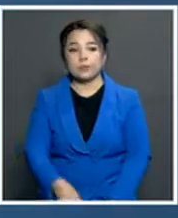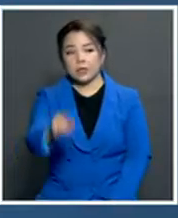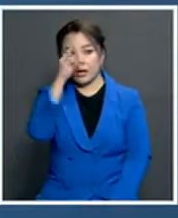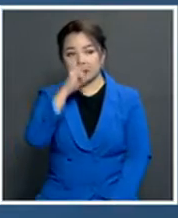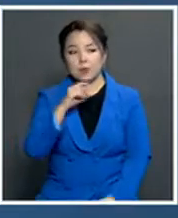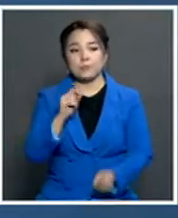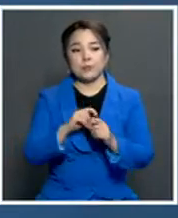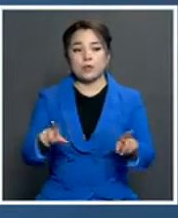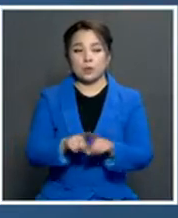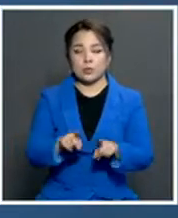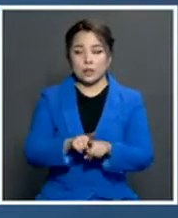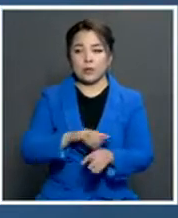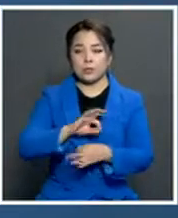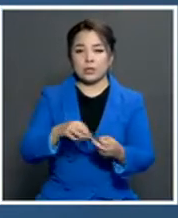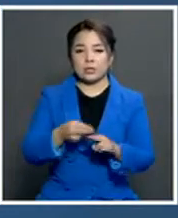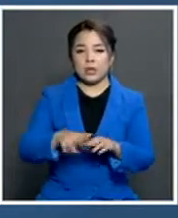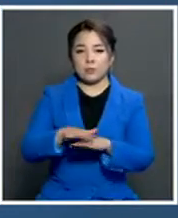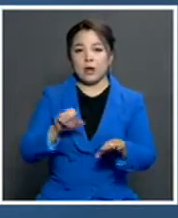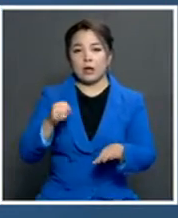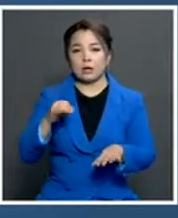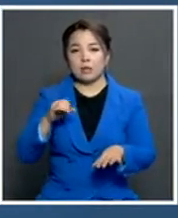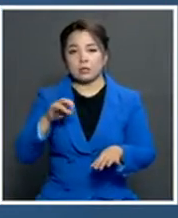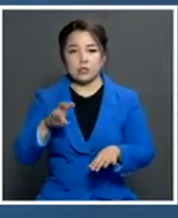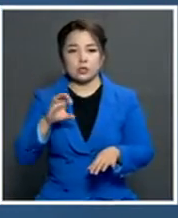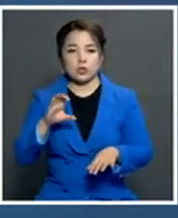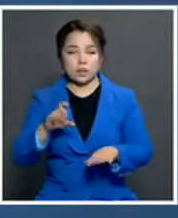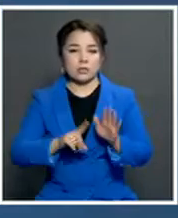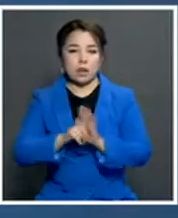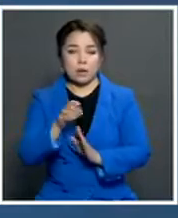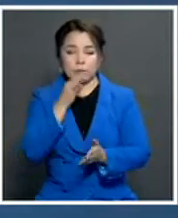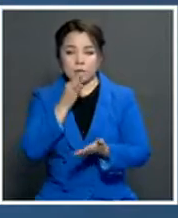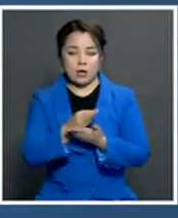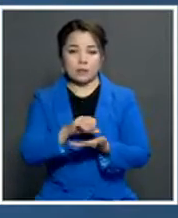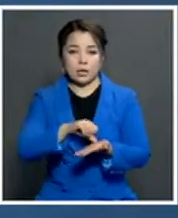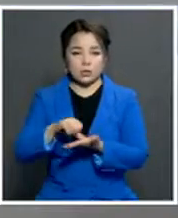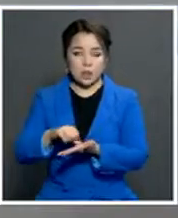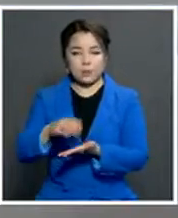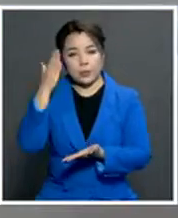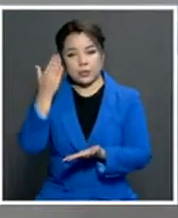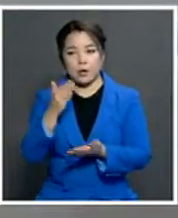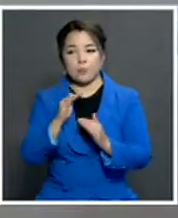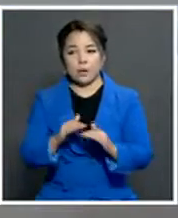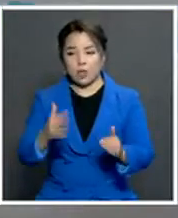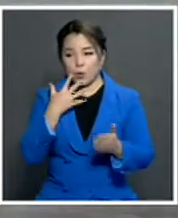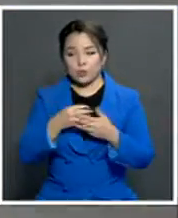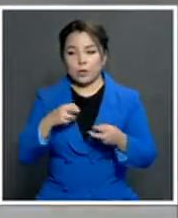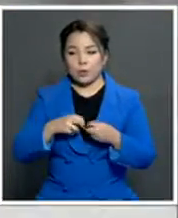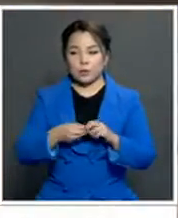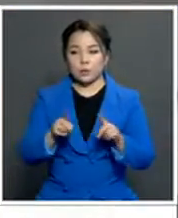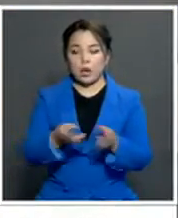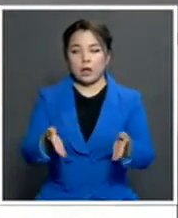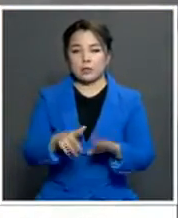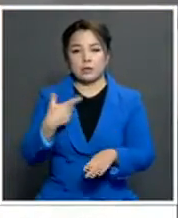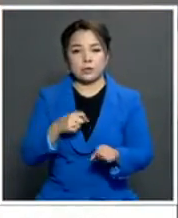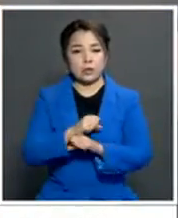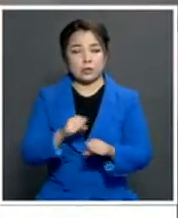Қазақстанда мектептегі кемсітуге қарсы айналайын сос компаниясы басталды. Жобаны ұйымдастырушылардың пікірінше баланы өз проблемасымен жеке қалдыруға